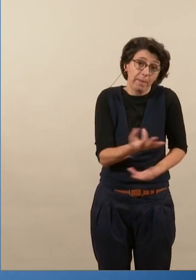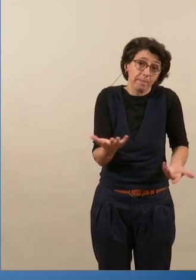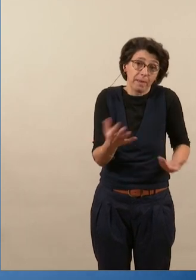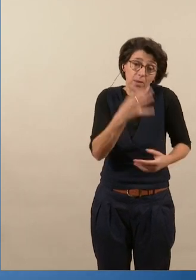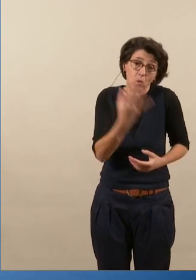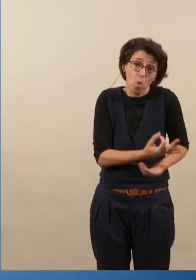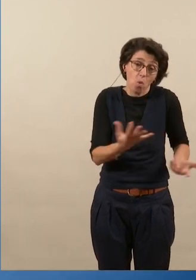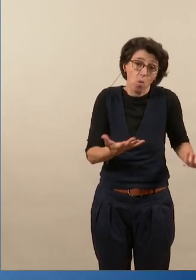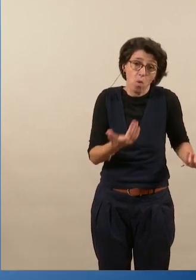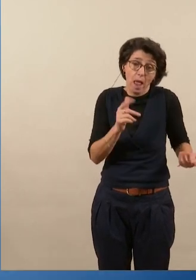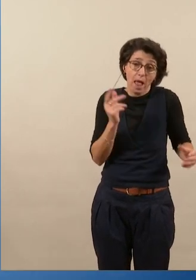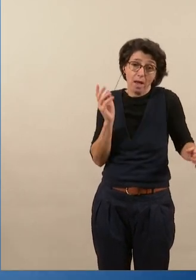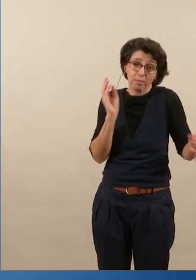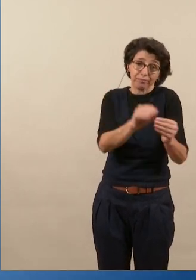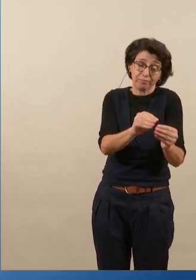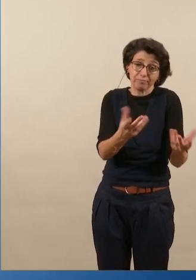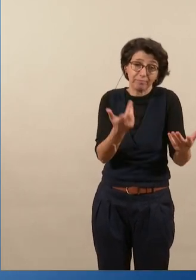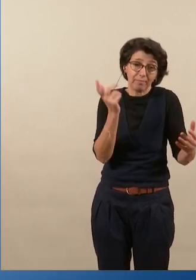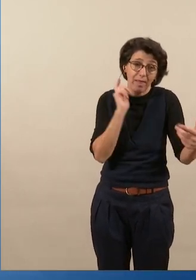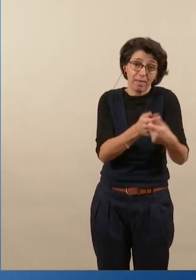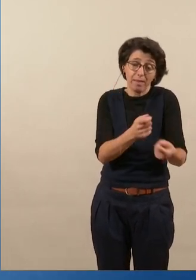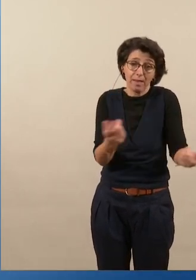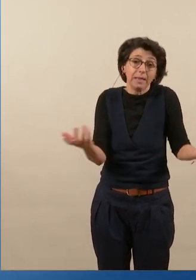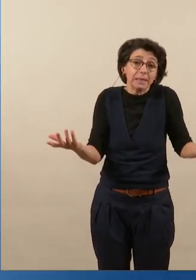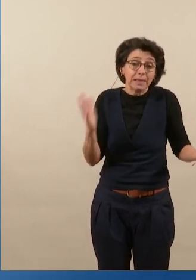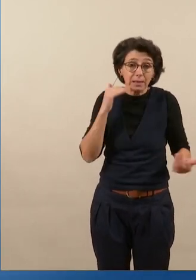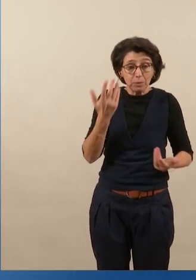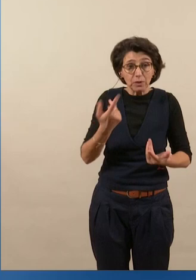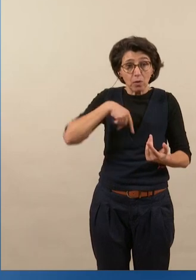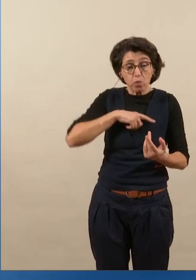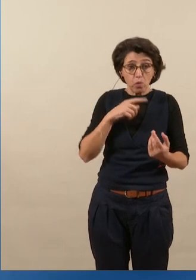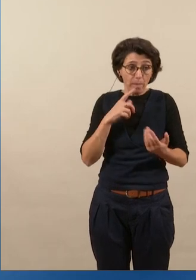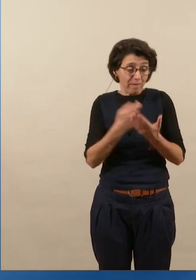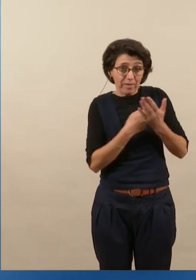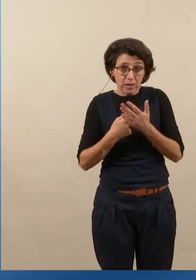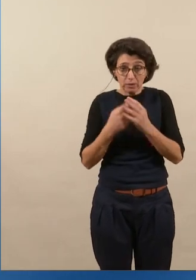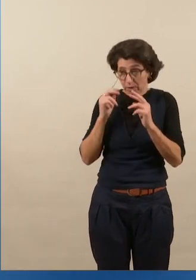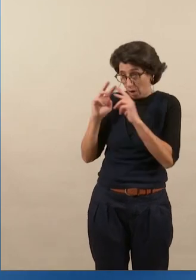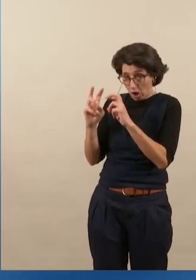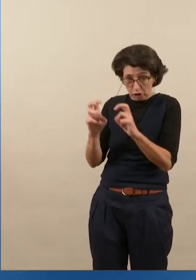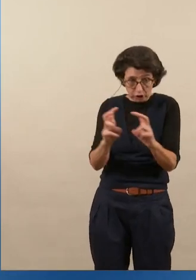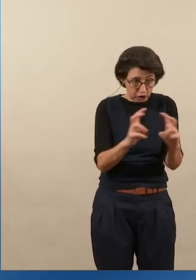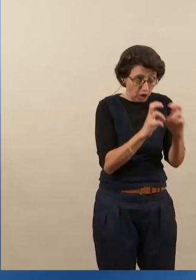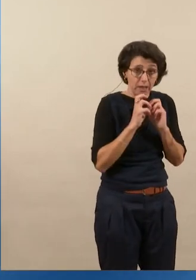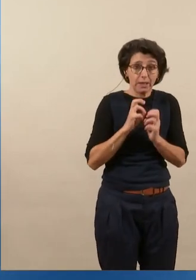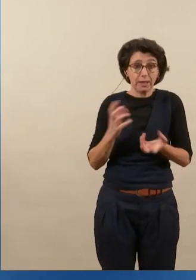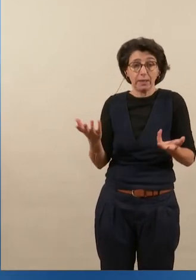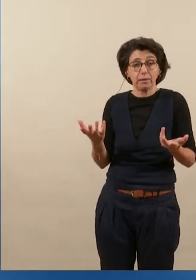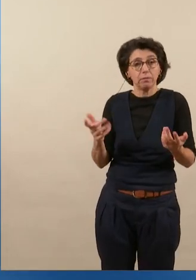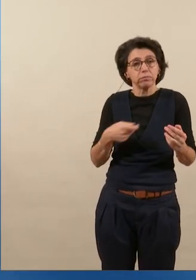investissement et et donc nous avons une prospective financière qui permet et donc les les les données